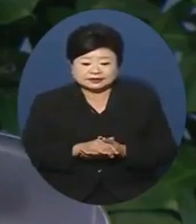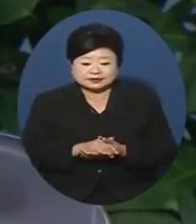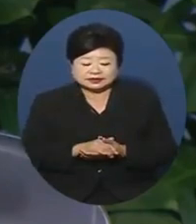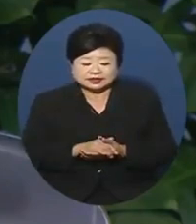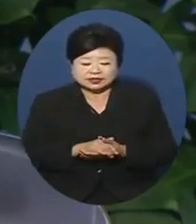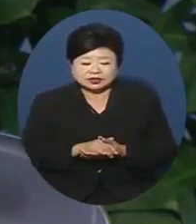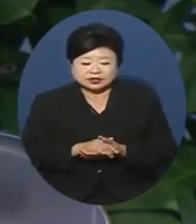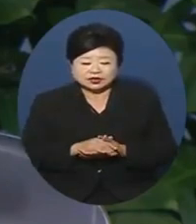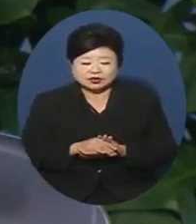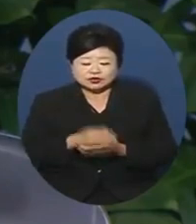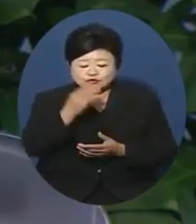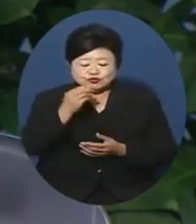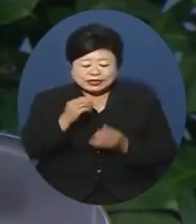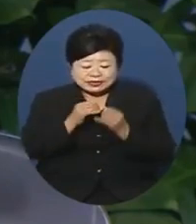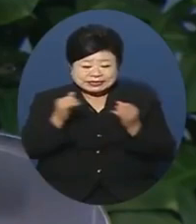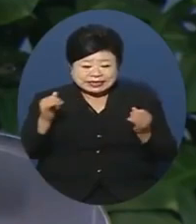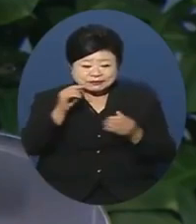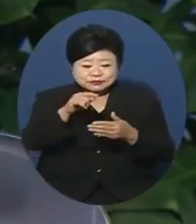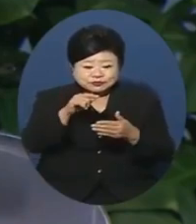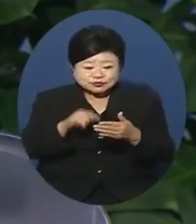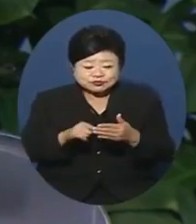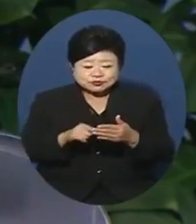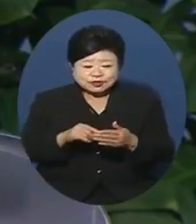유대인 중에